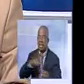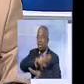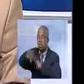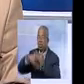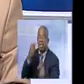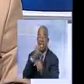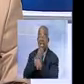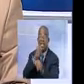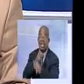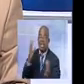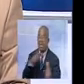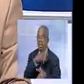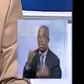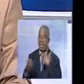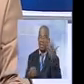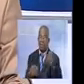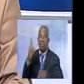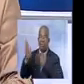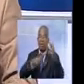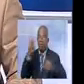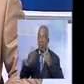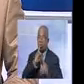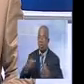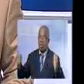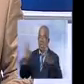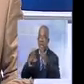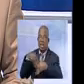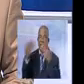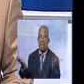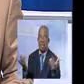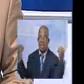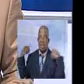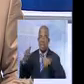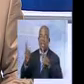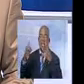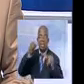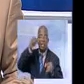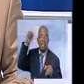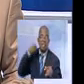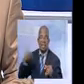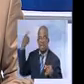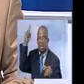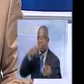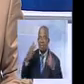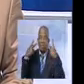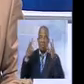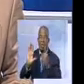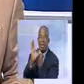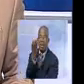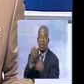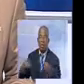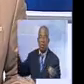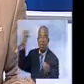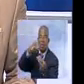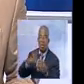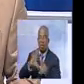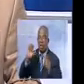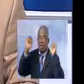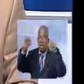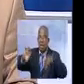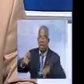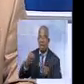public AfricaTIP sont réunis ici à Abidjan depuis hier pour réfléchir aux conditions d'accroissement des capacités